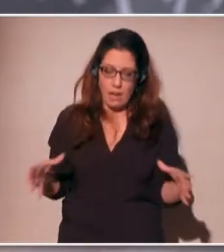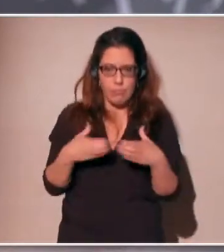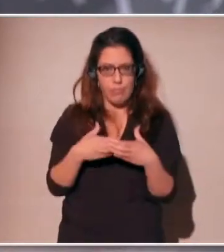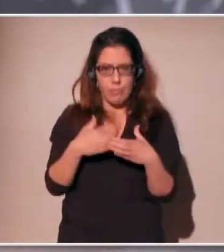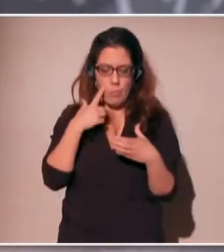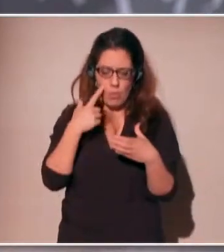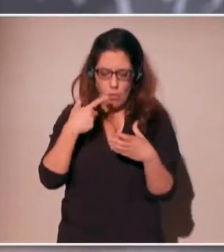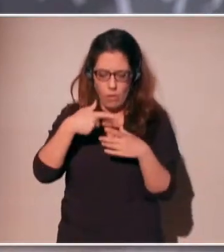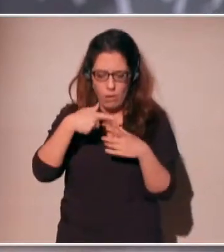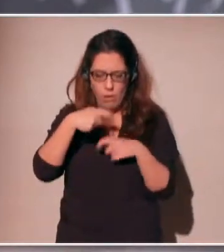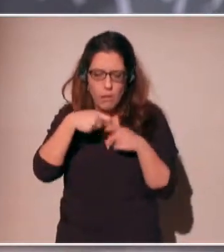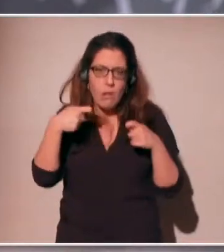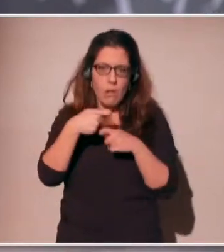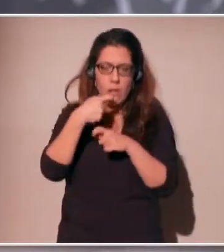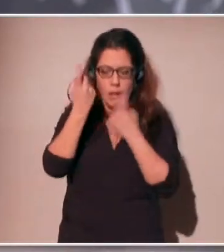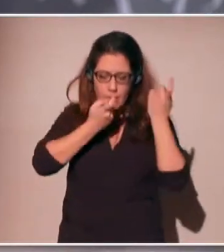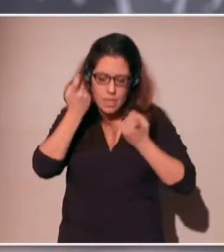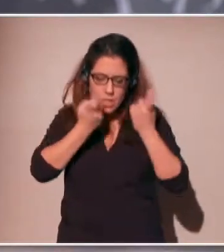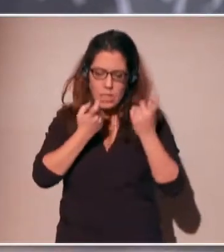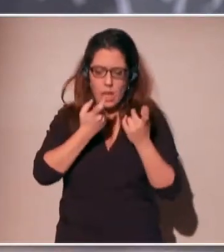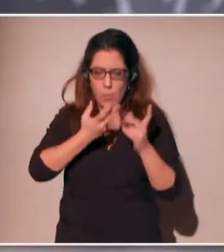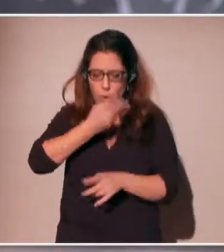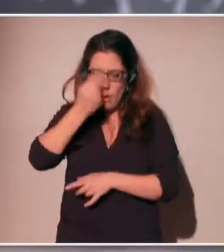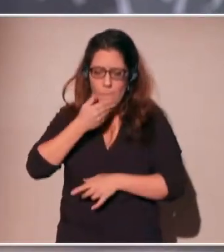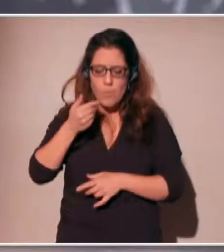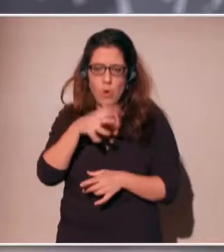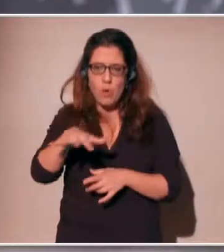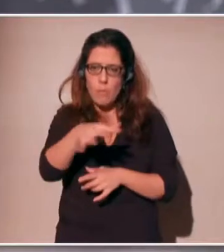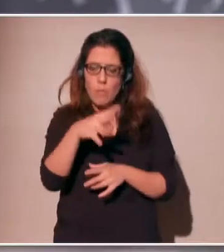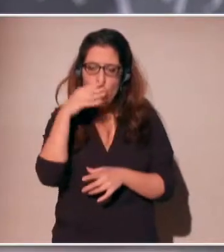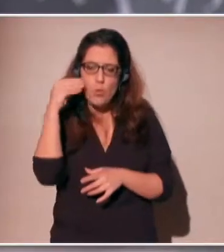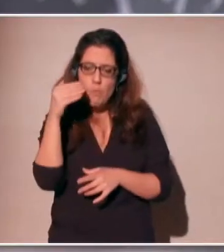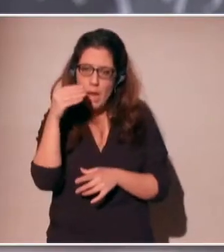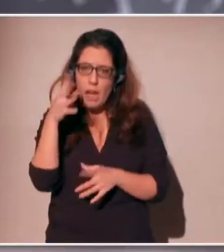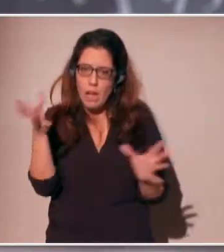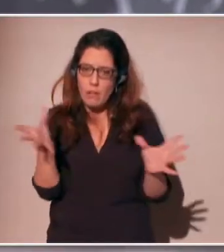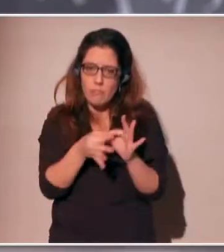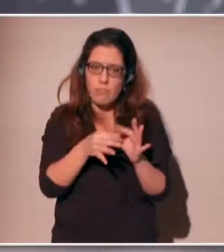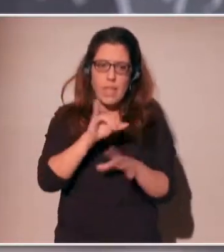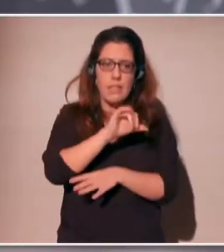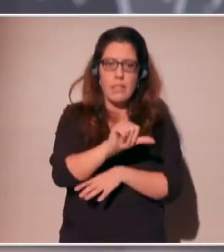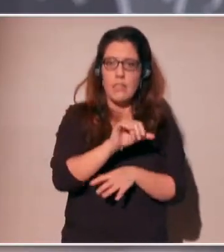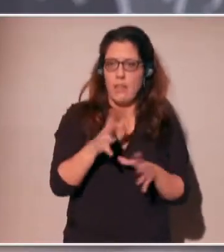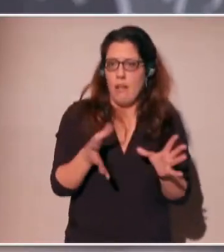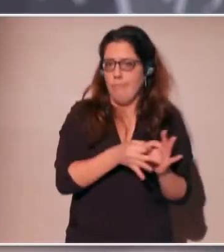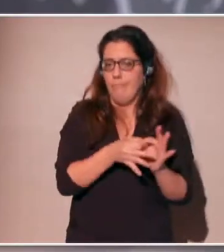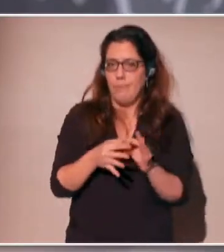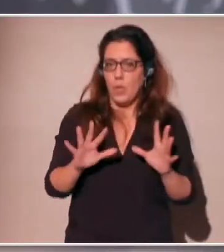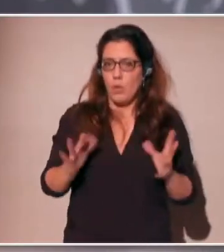mieux comprendre les implications humaines et la dimension humaine de l'IA. Voilà, d'après moi, les trois